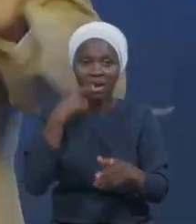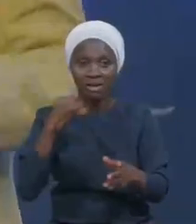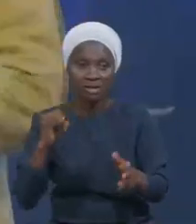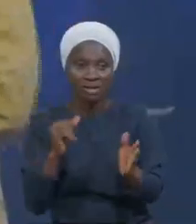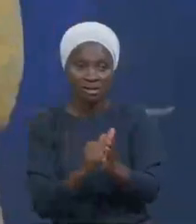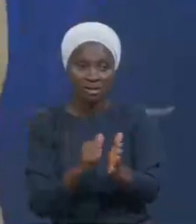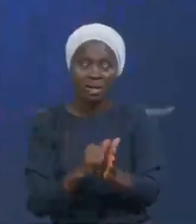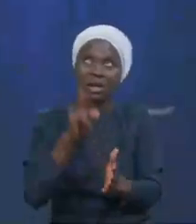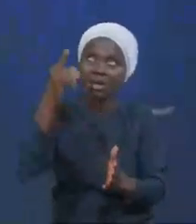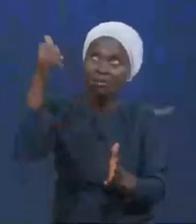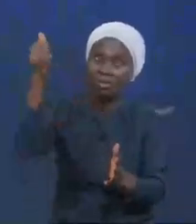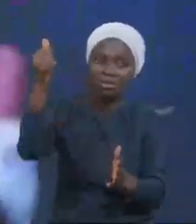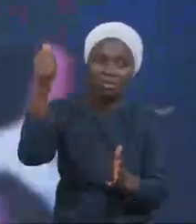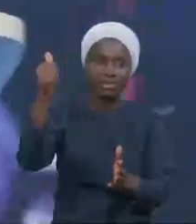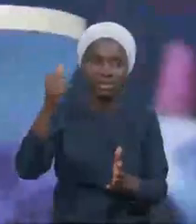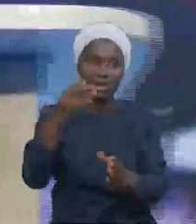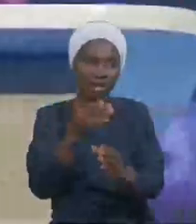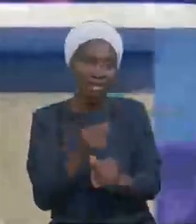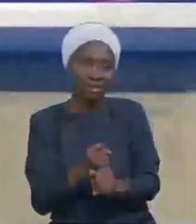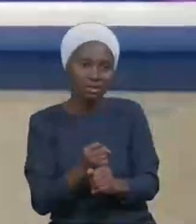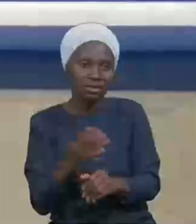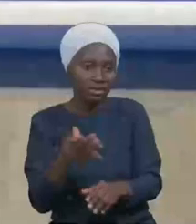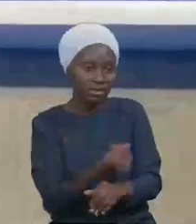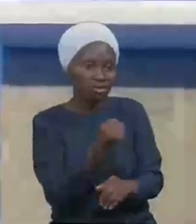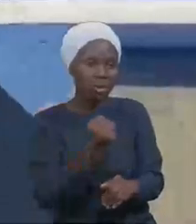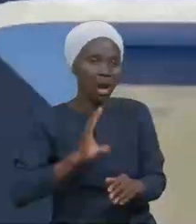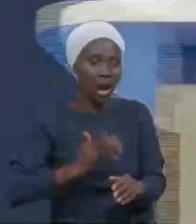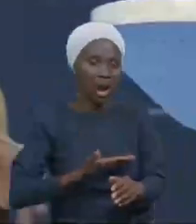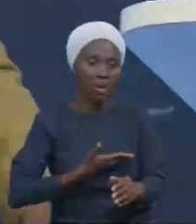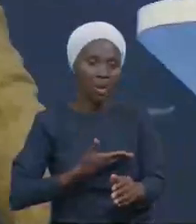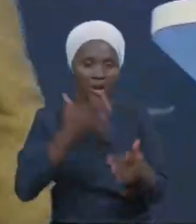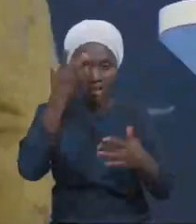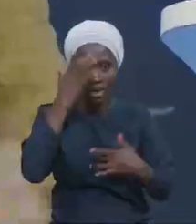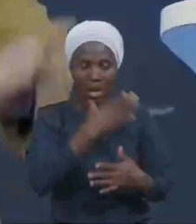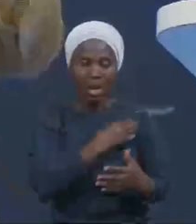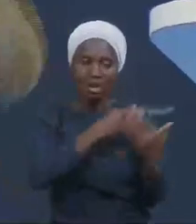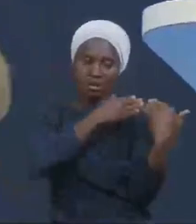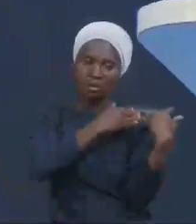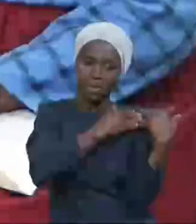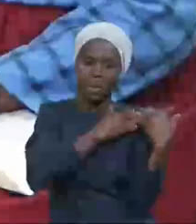nos maladies. Il va ôter toutes tes maladies.